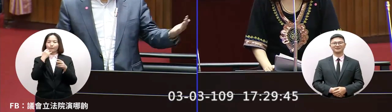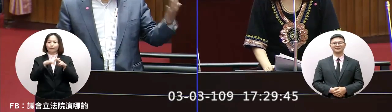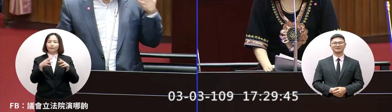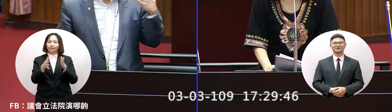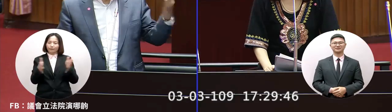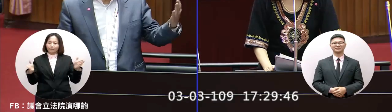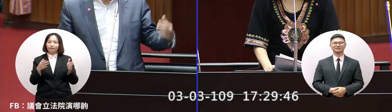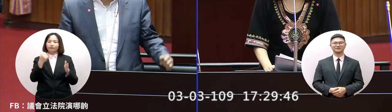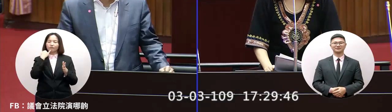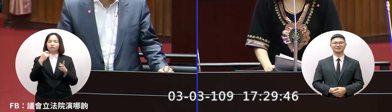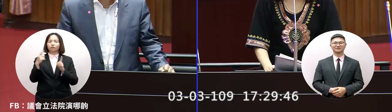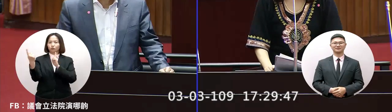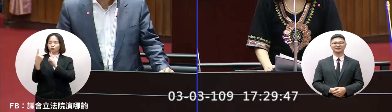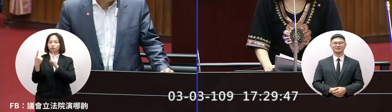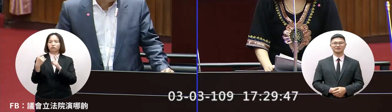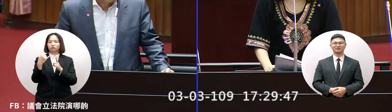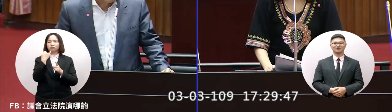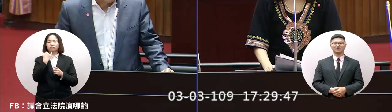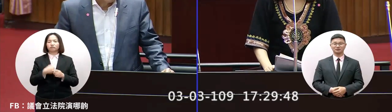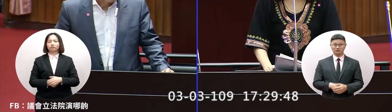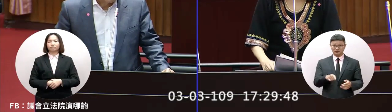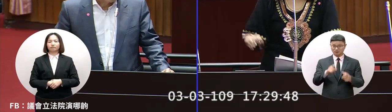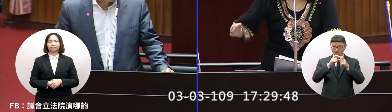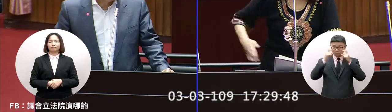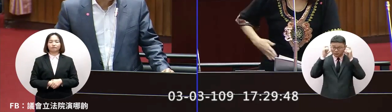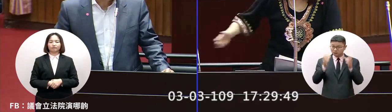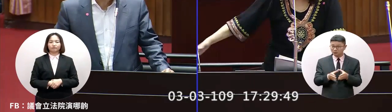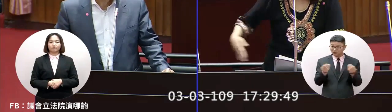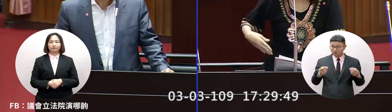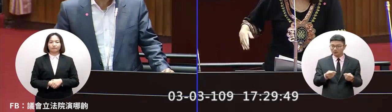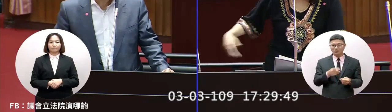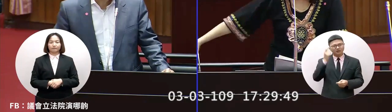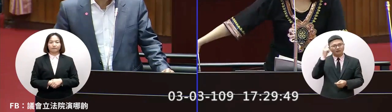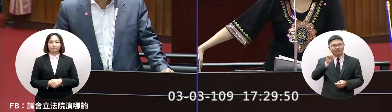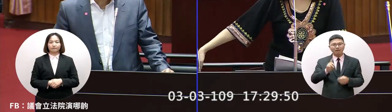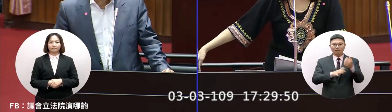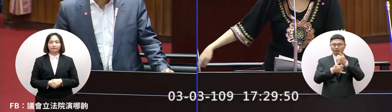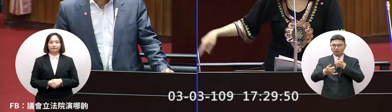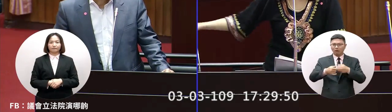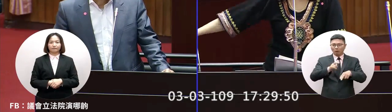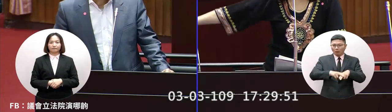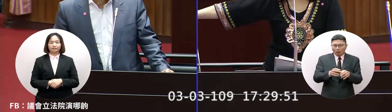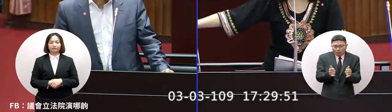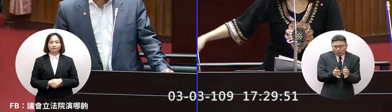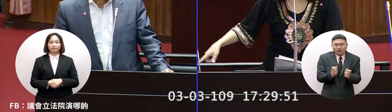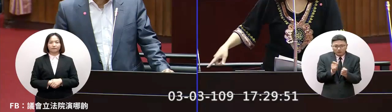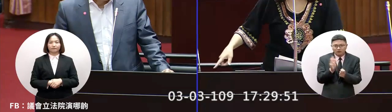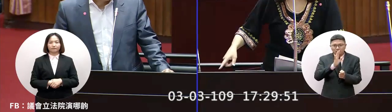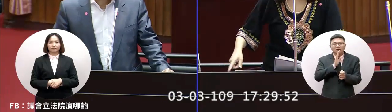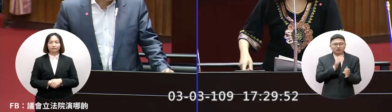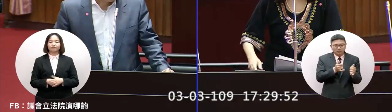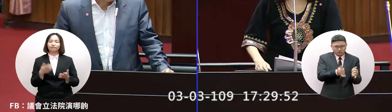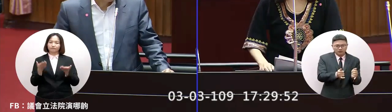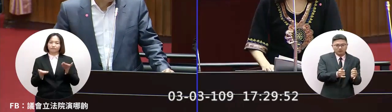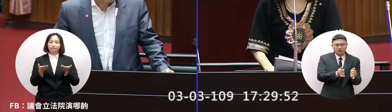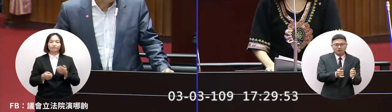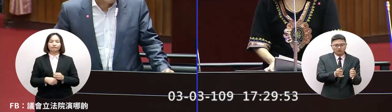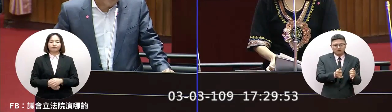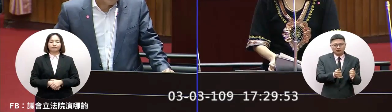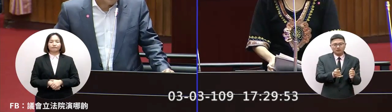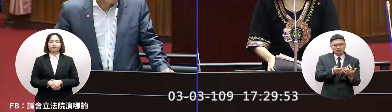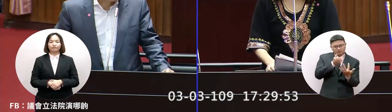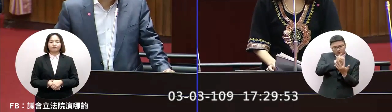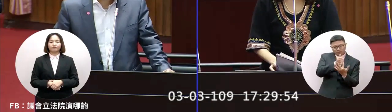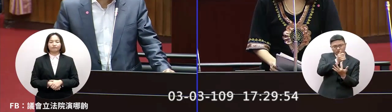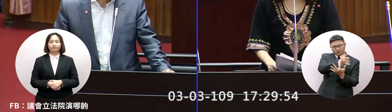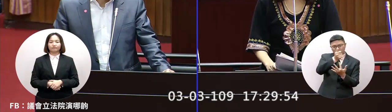寡呢，安尼就正好势。 这样就可以不用戴口罩了。所以委员不要坐的，不要坐在旁边，中间空一格。 差不多吧。 哦、哎，